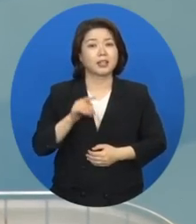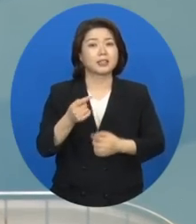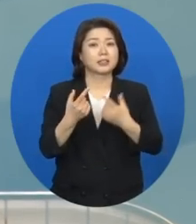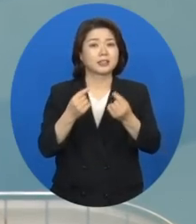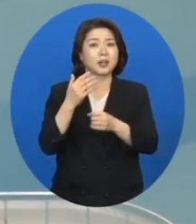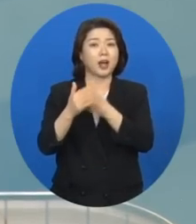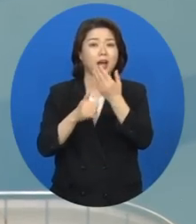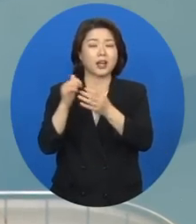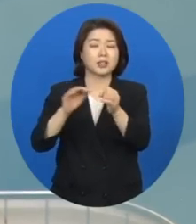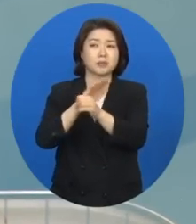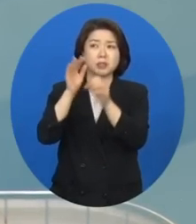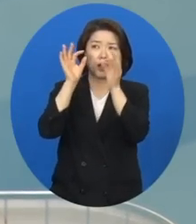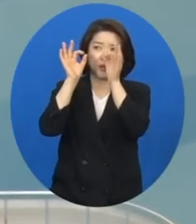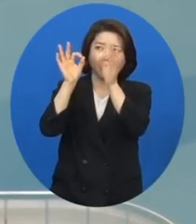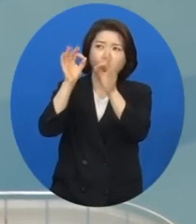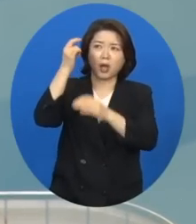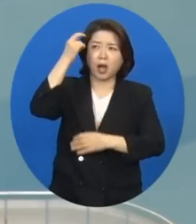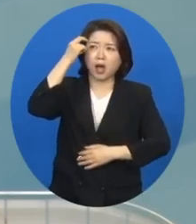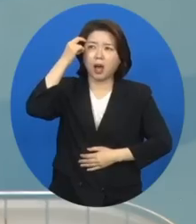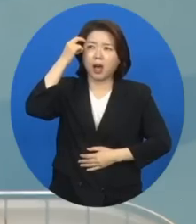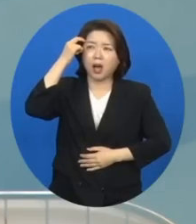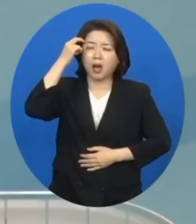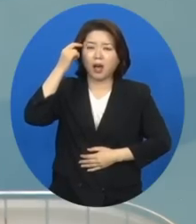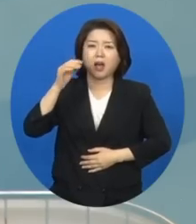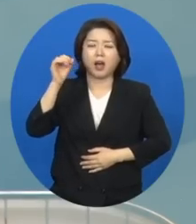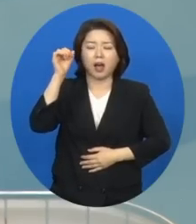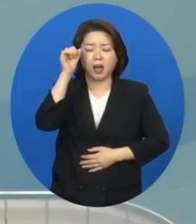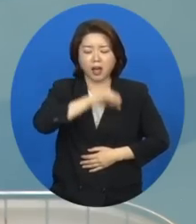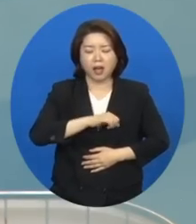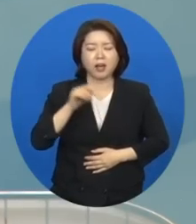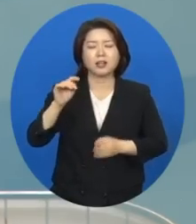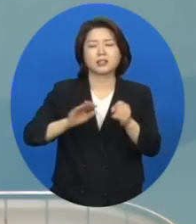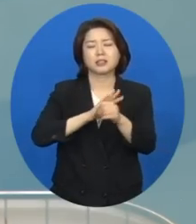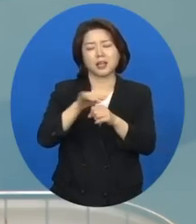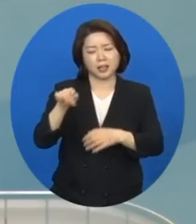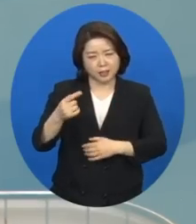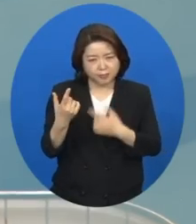하나님의 사랑을 보면서요, 제가 사랑은 이런 거지,